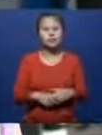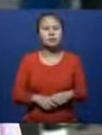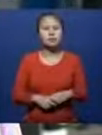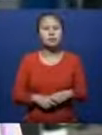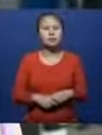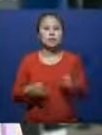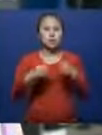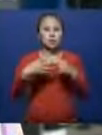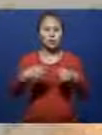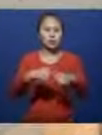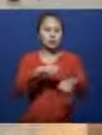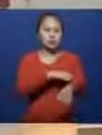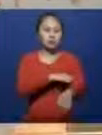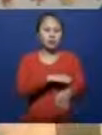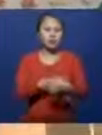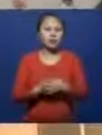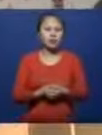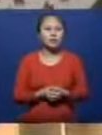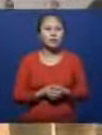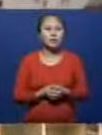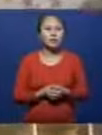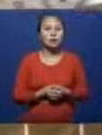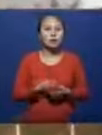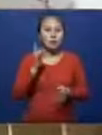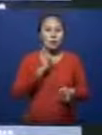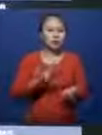15 метрлікке дейінгі көріну кезінде қонуға мүмкіндік